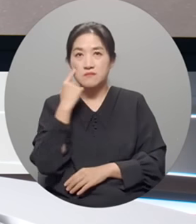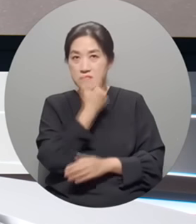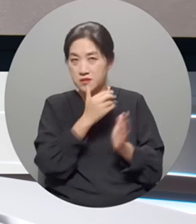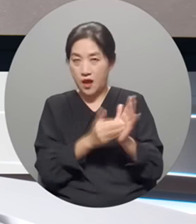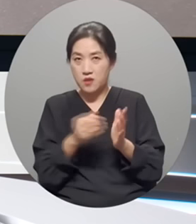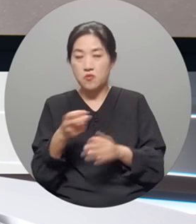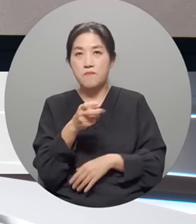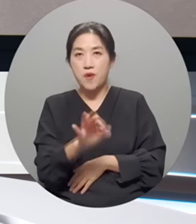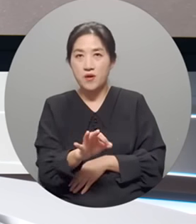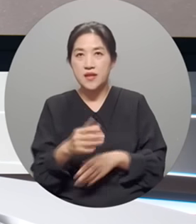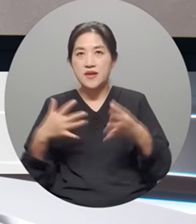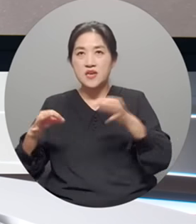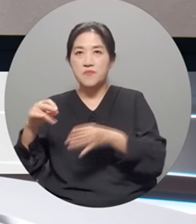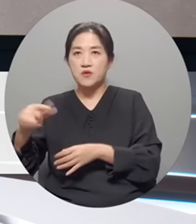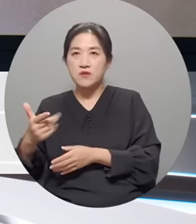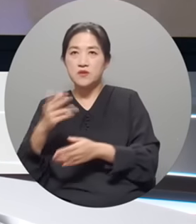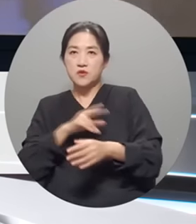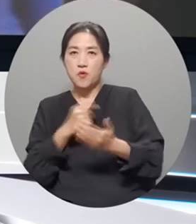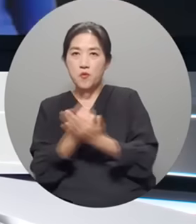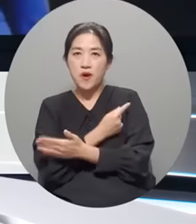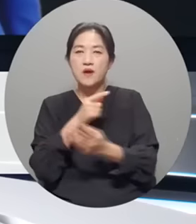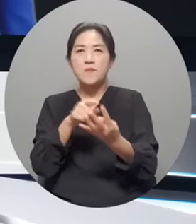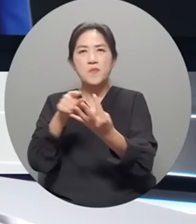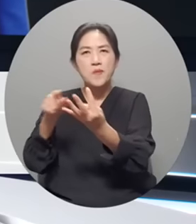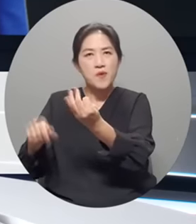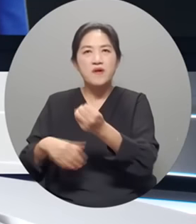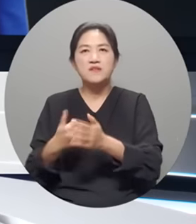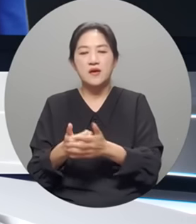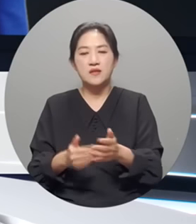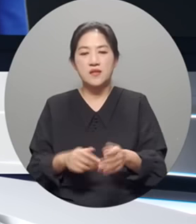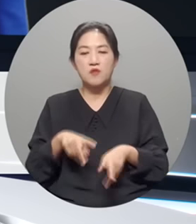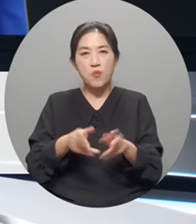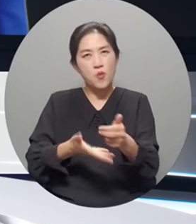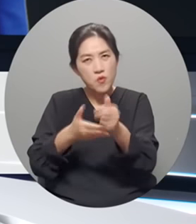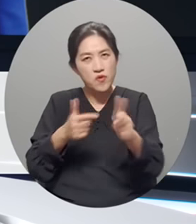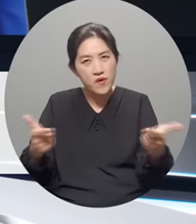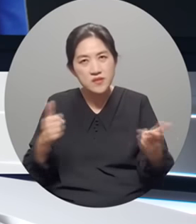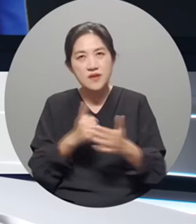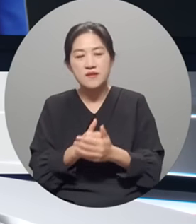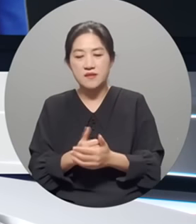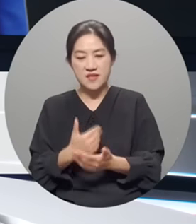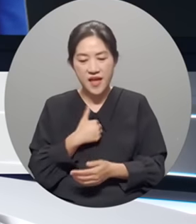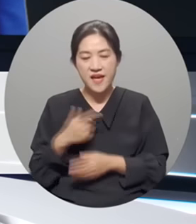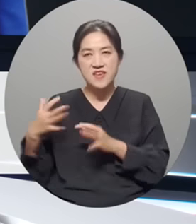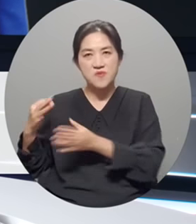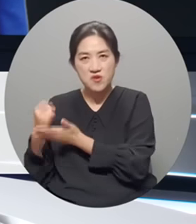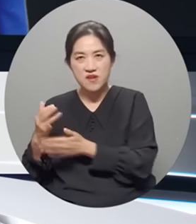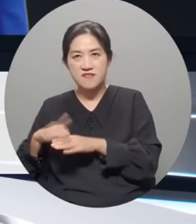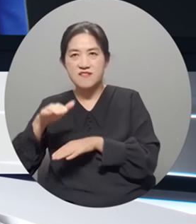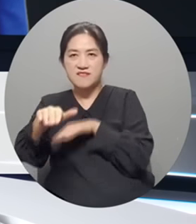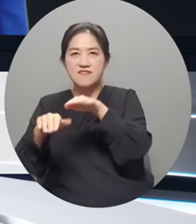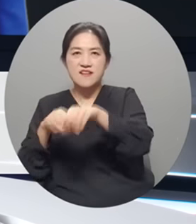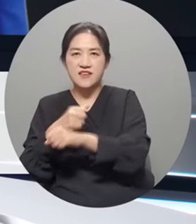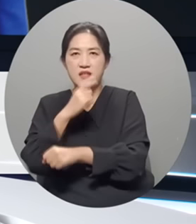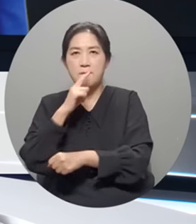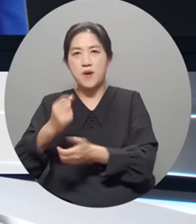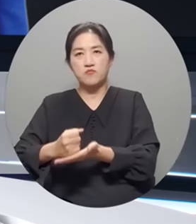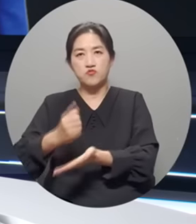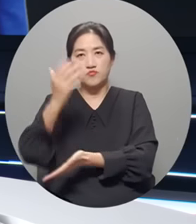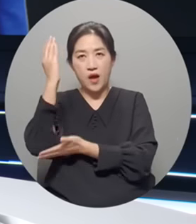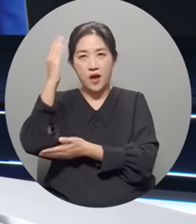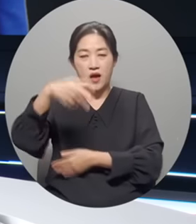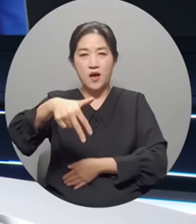또 김영선 전 의원 외에 여러 인물 공천에도 자신과 김 여사가 영향력을 끼쳤다고 주장했습니다. 정상빈 기자가